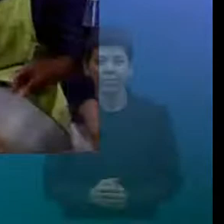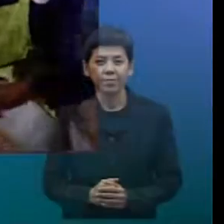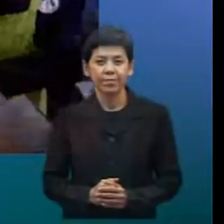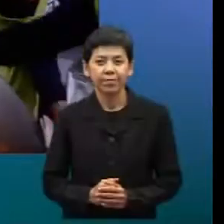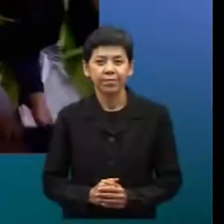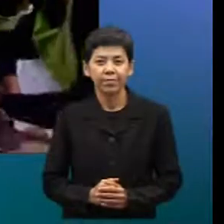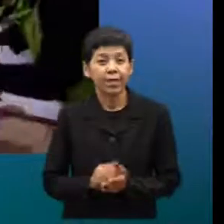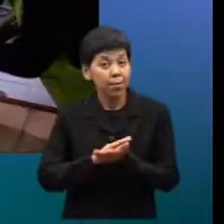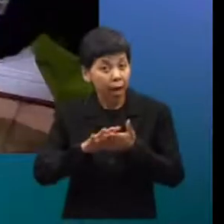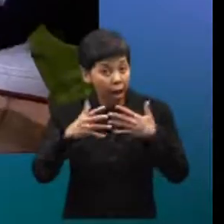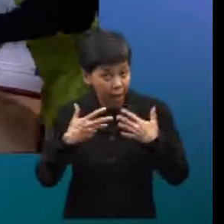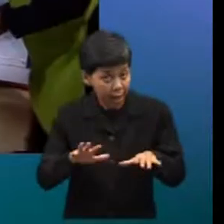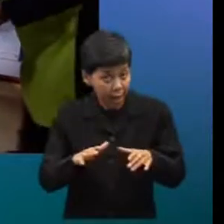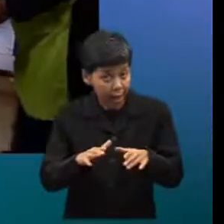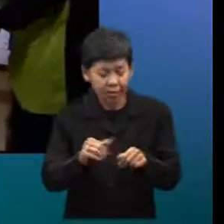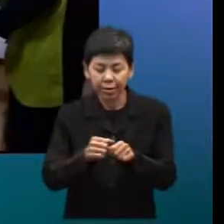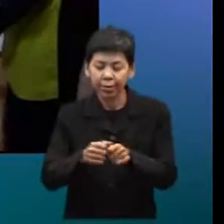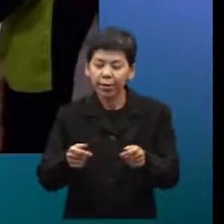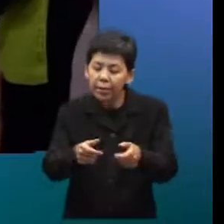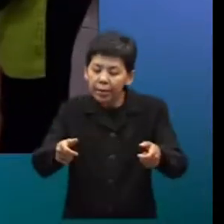จากนั้นนำไปเทลงในพิมพ์